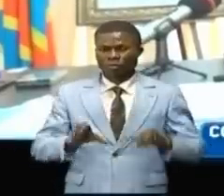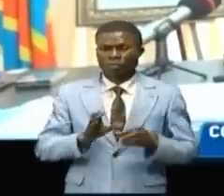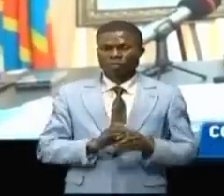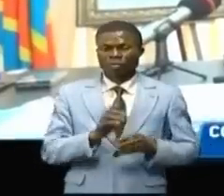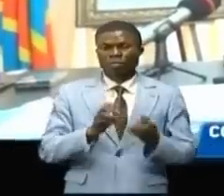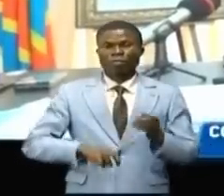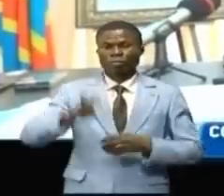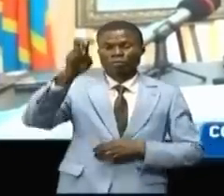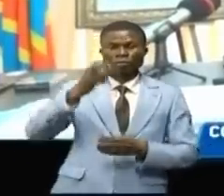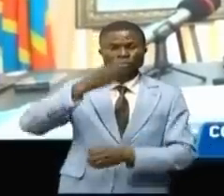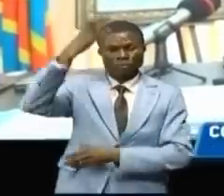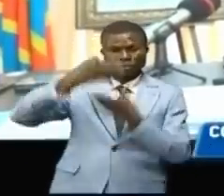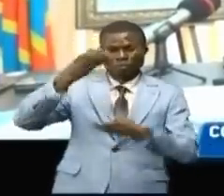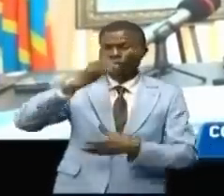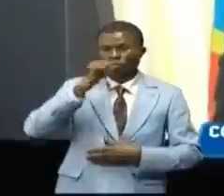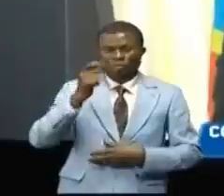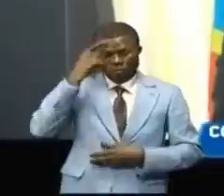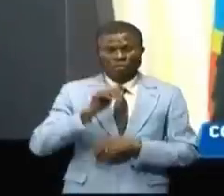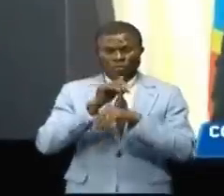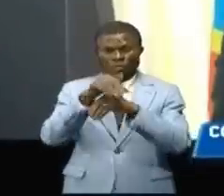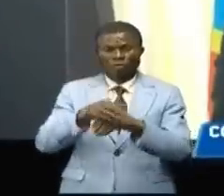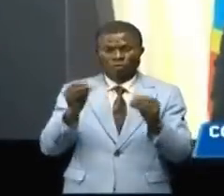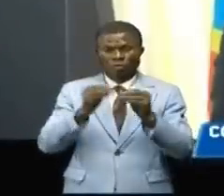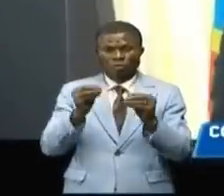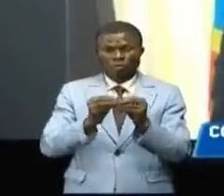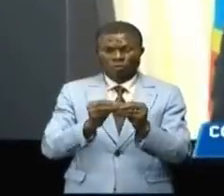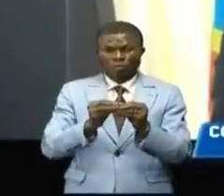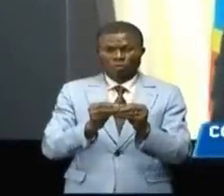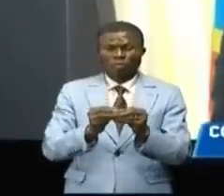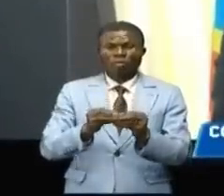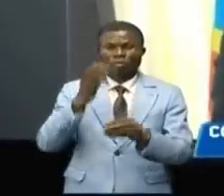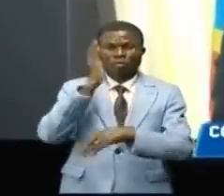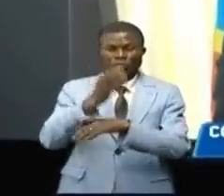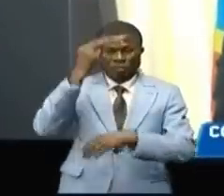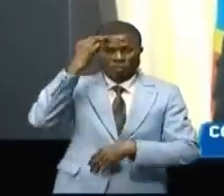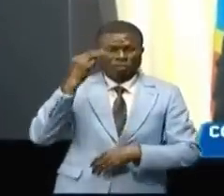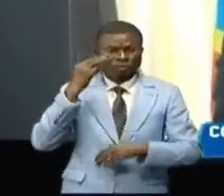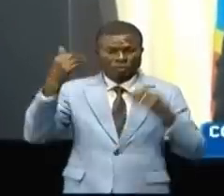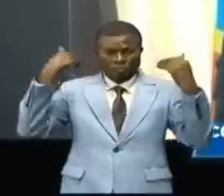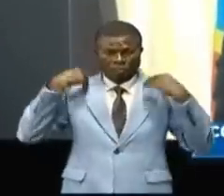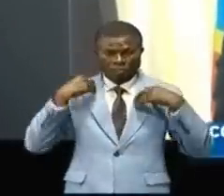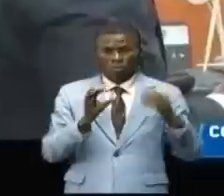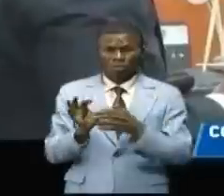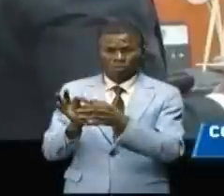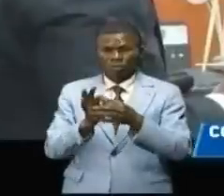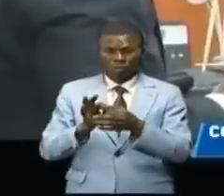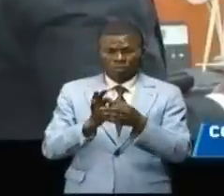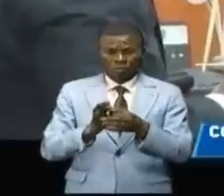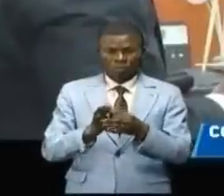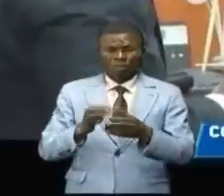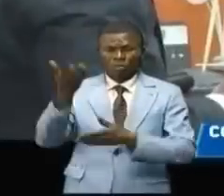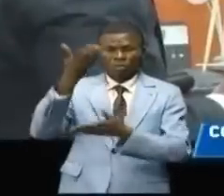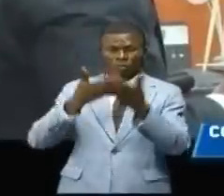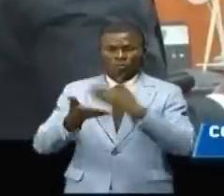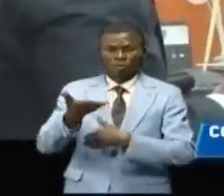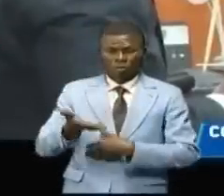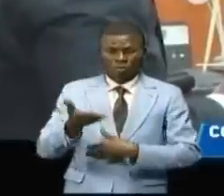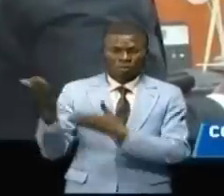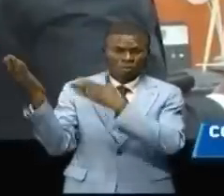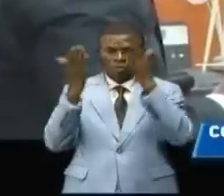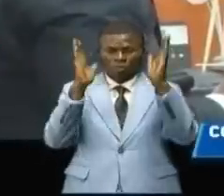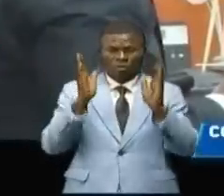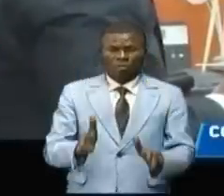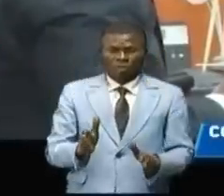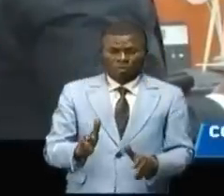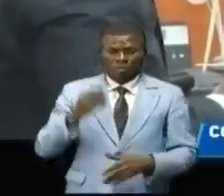Rwanda, son agresseur, pour participer à la réunion du Conseil de ministres de l'autorité des coordinations des transits et des transports du